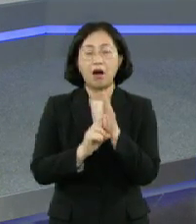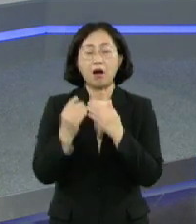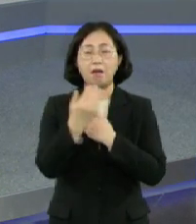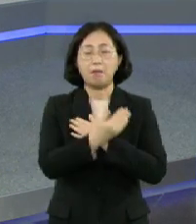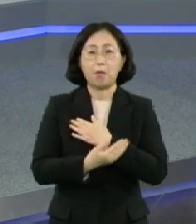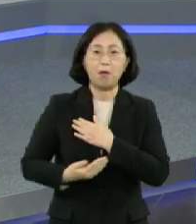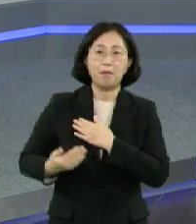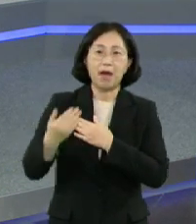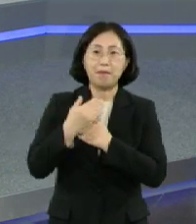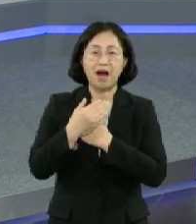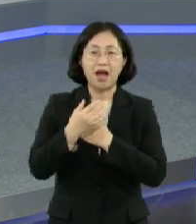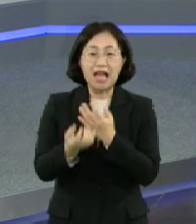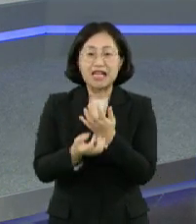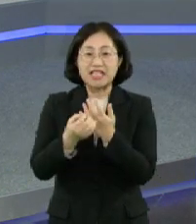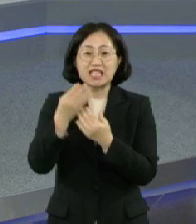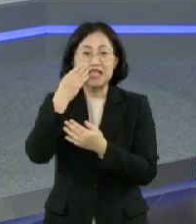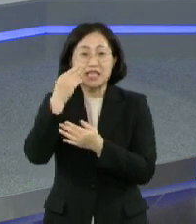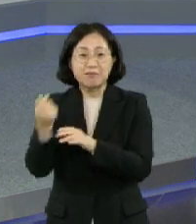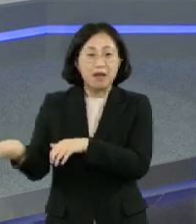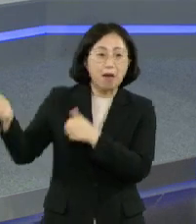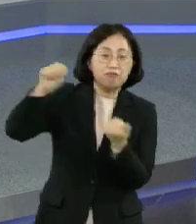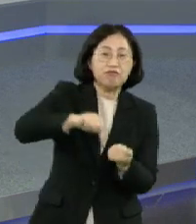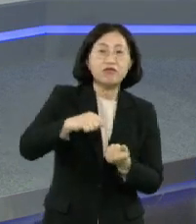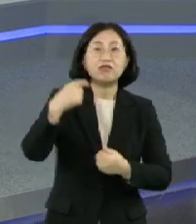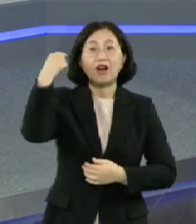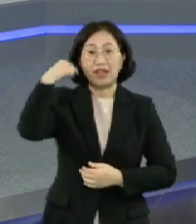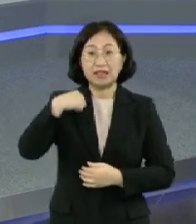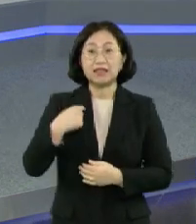진짜 끓는 기름 들이붓는 느낌.